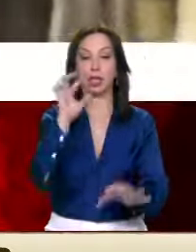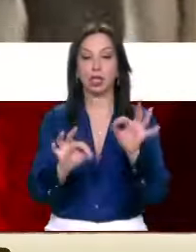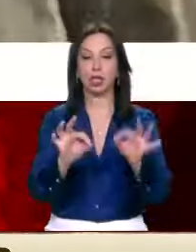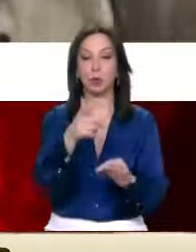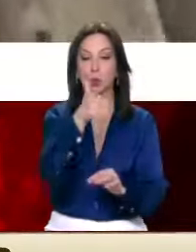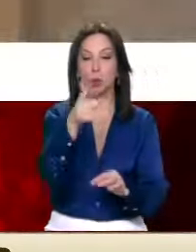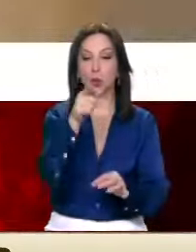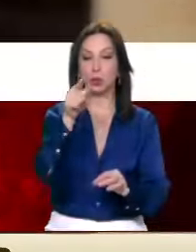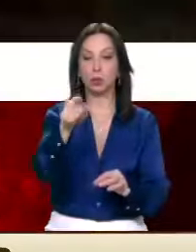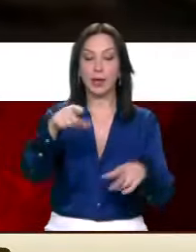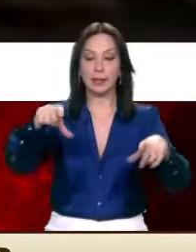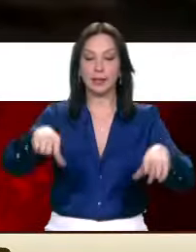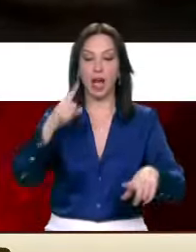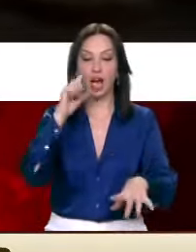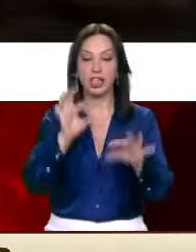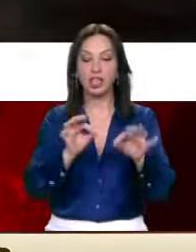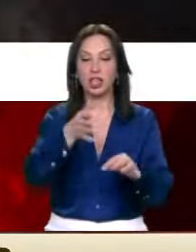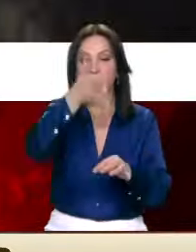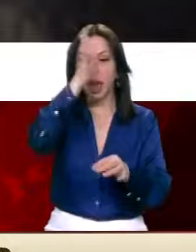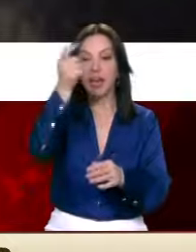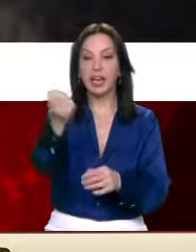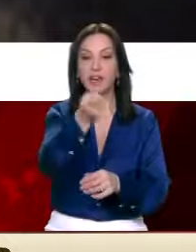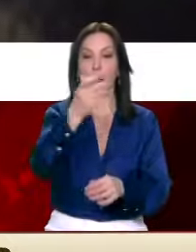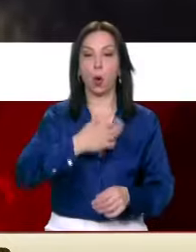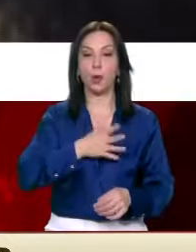Görüntü, saha incelemeleri ve itfaiye ön